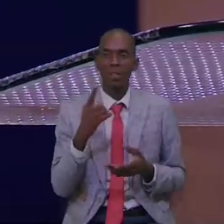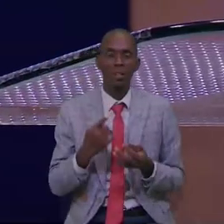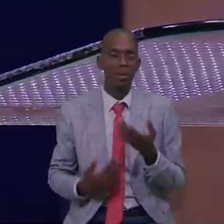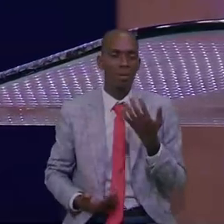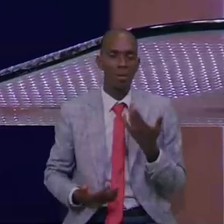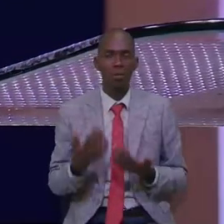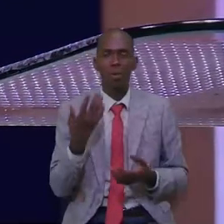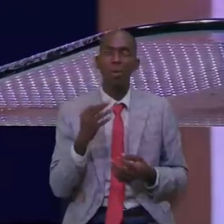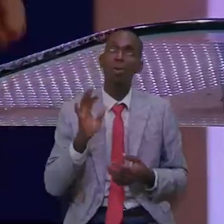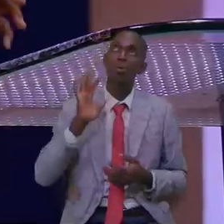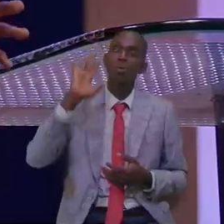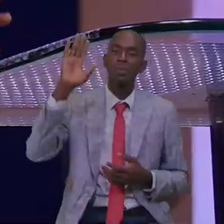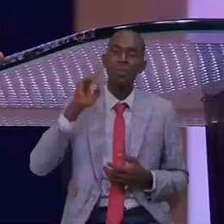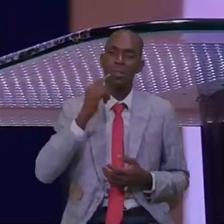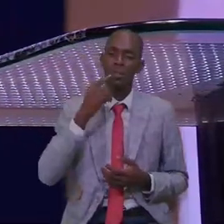jalousie,